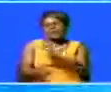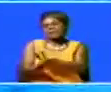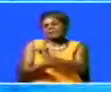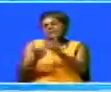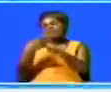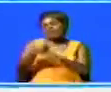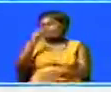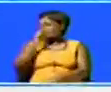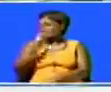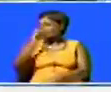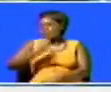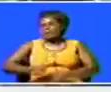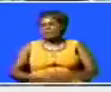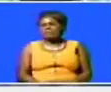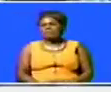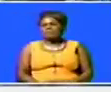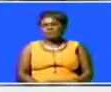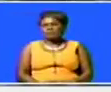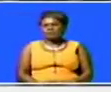Tanzania.